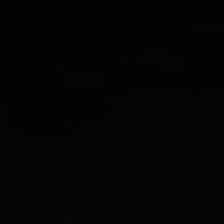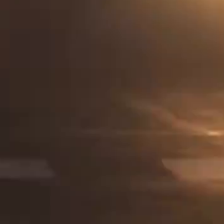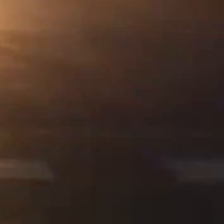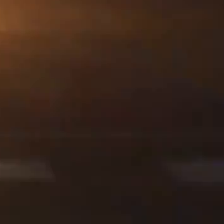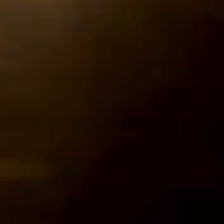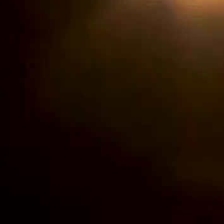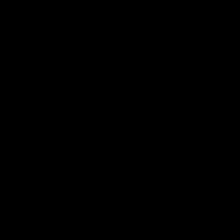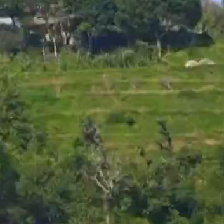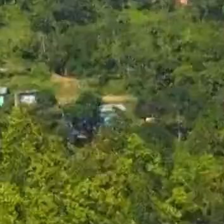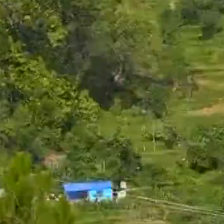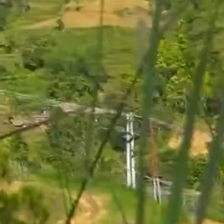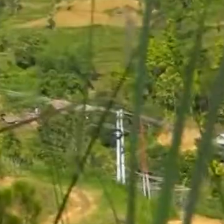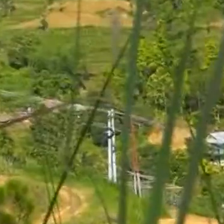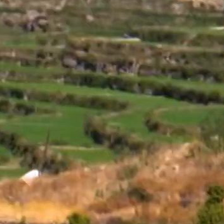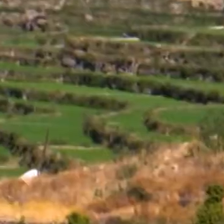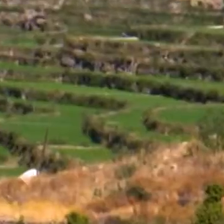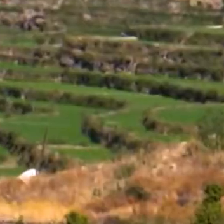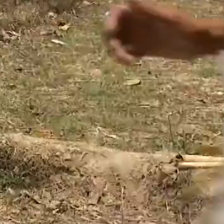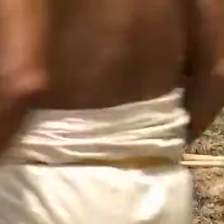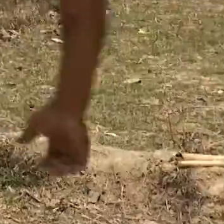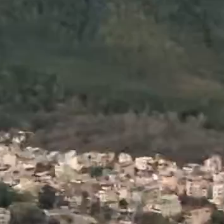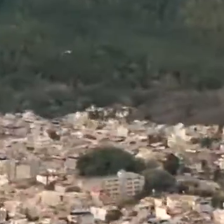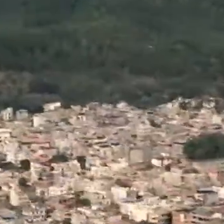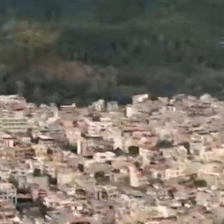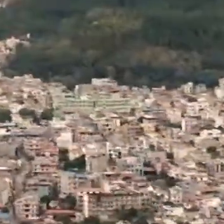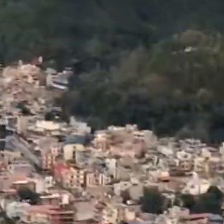प्रत्येक गाउँ प्रत्येक शहर